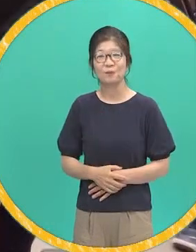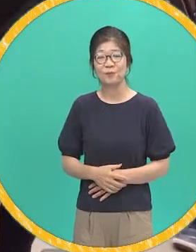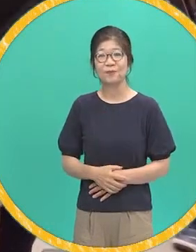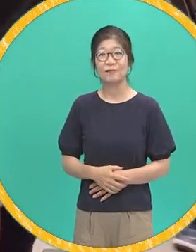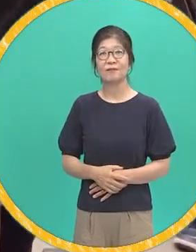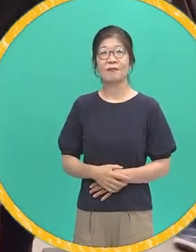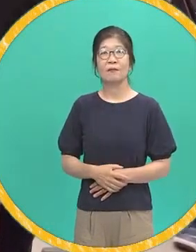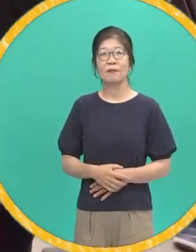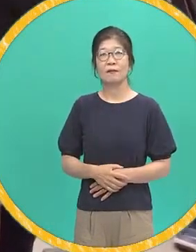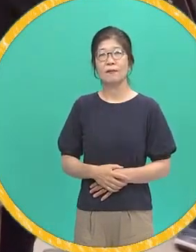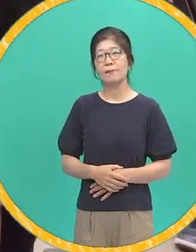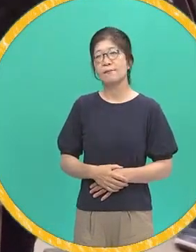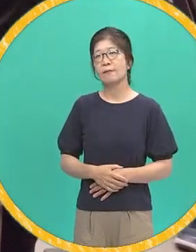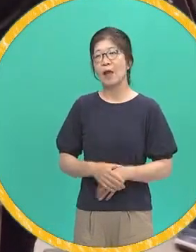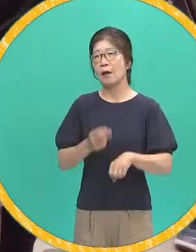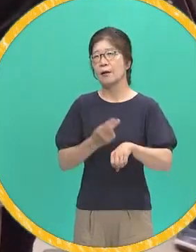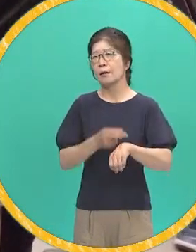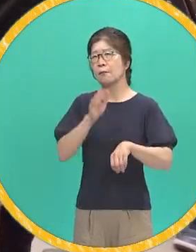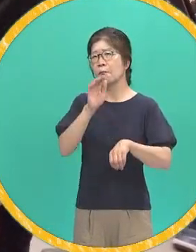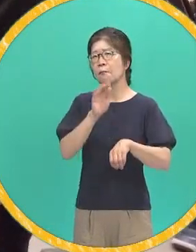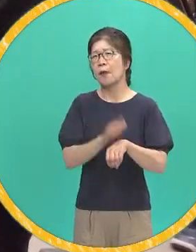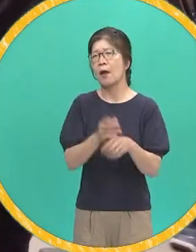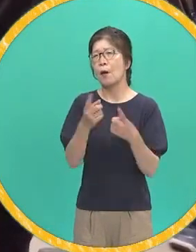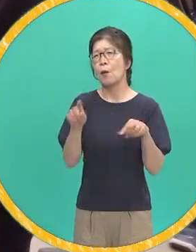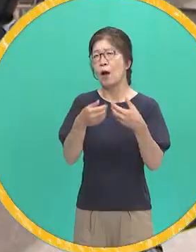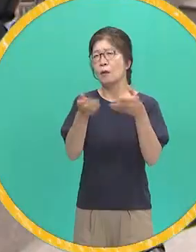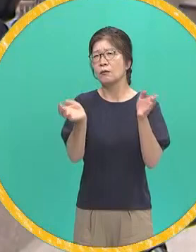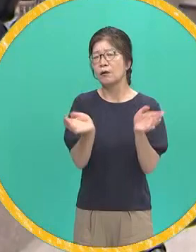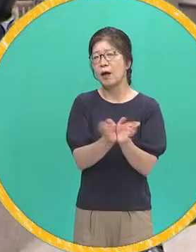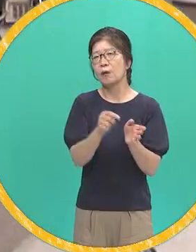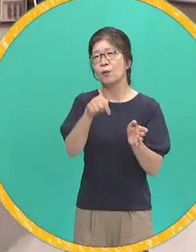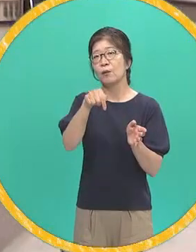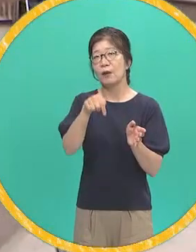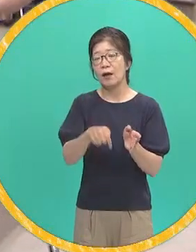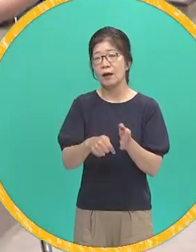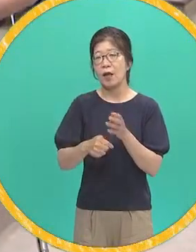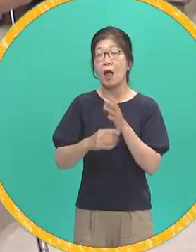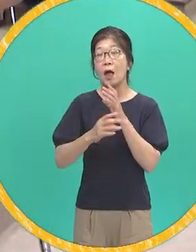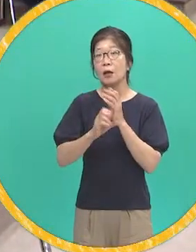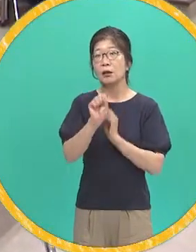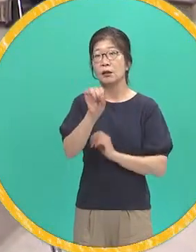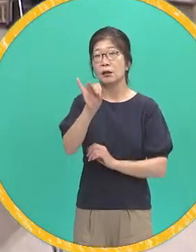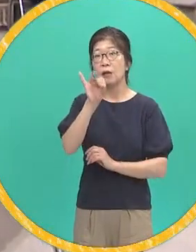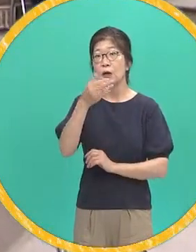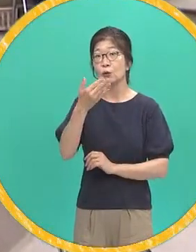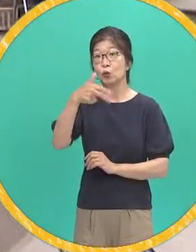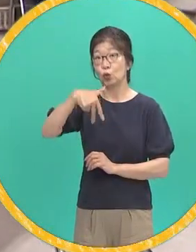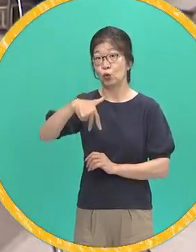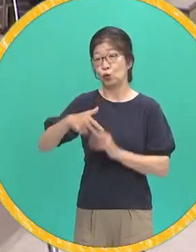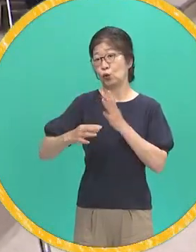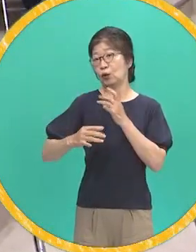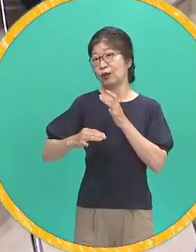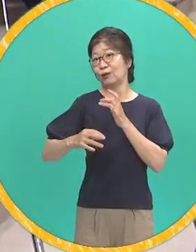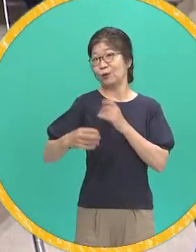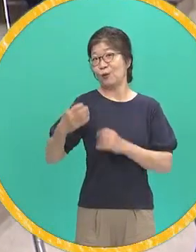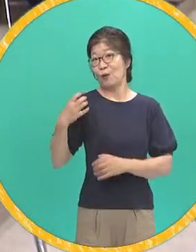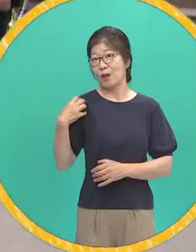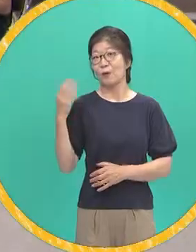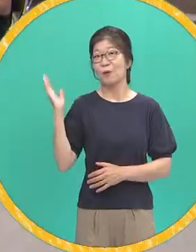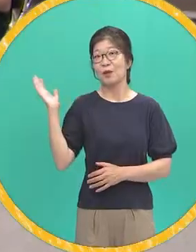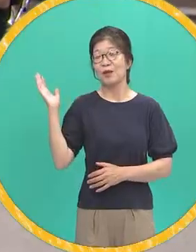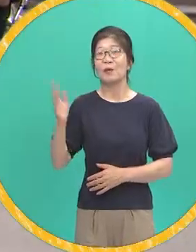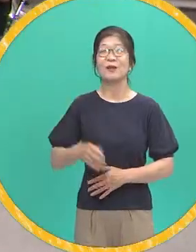ハイレベルな神奈川県警察音楽隊の中でサックスを担当されているのが立花さん